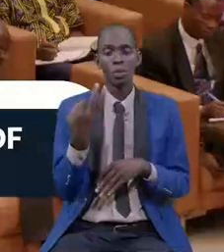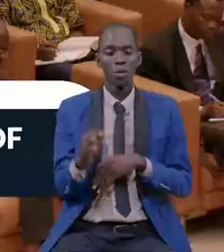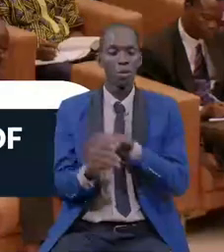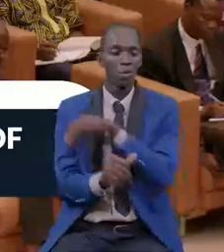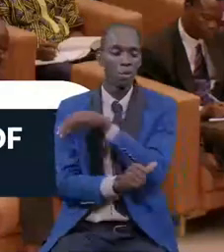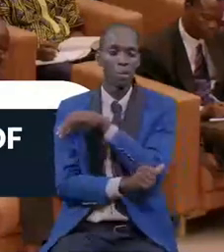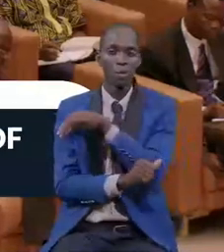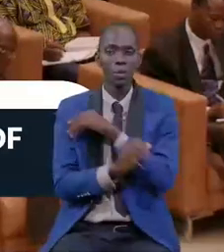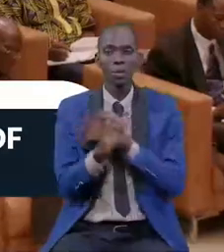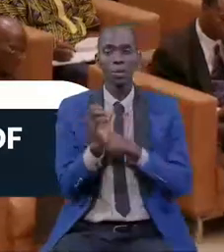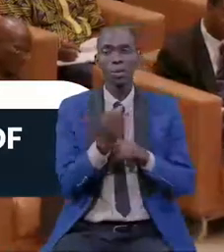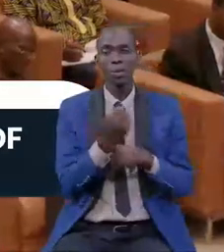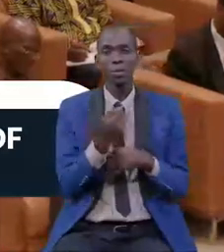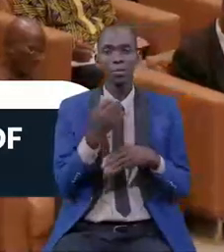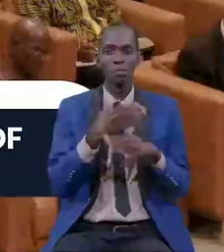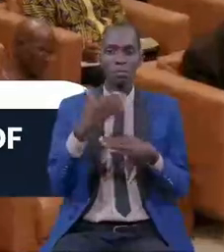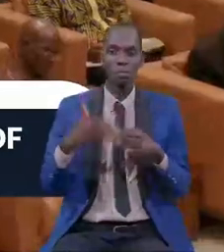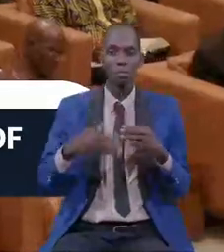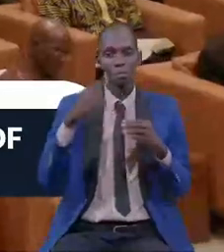décisive d'Abraham